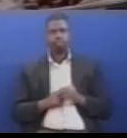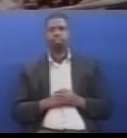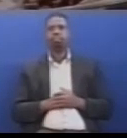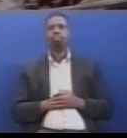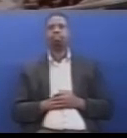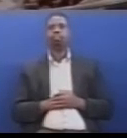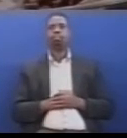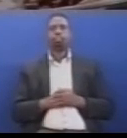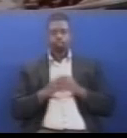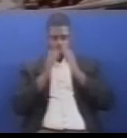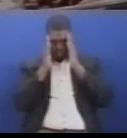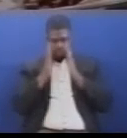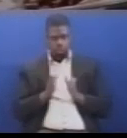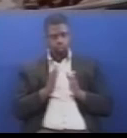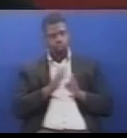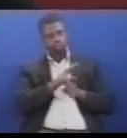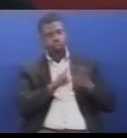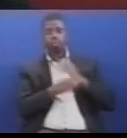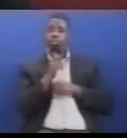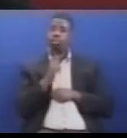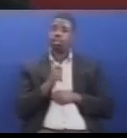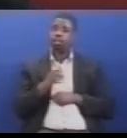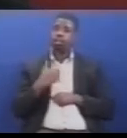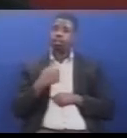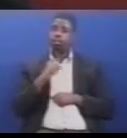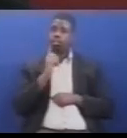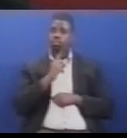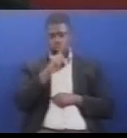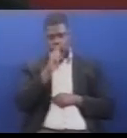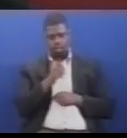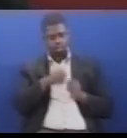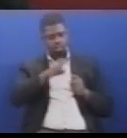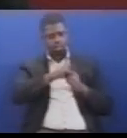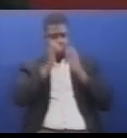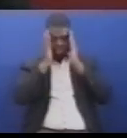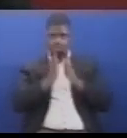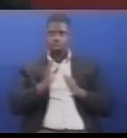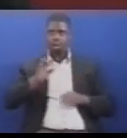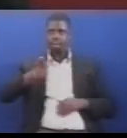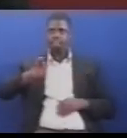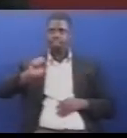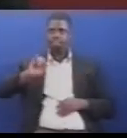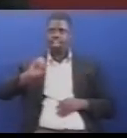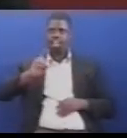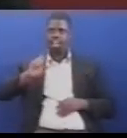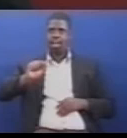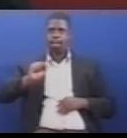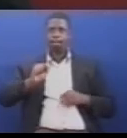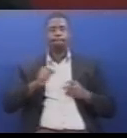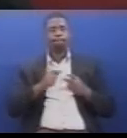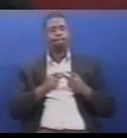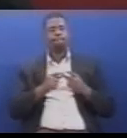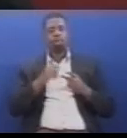Mheshimiwa Naibu Spika, napenda kujibu swali la nyongeza la Mheshimiwa Faida Bakari kama ifuatavyo.